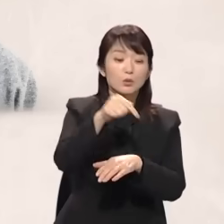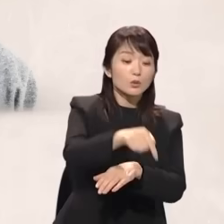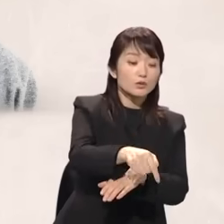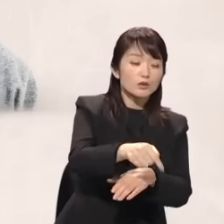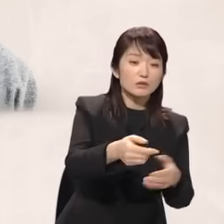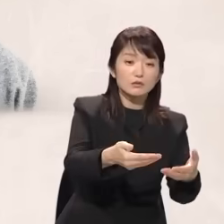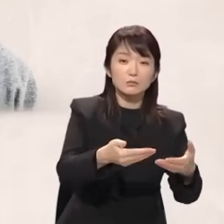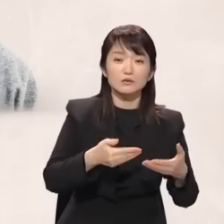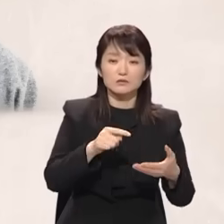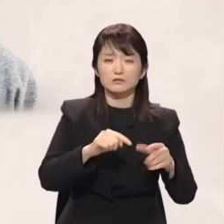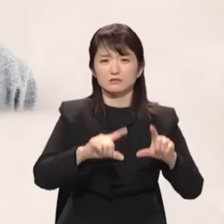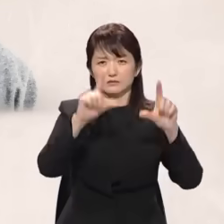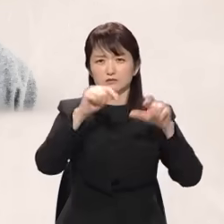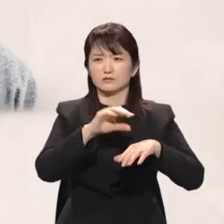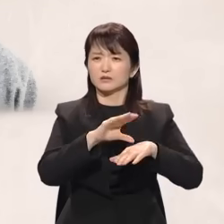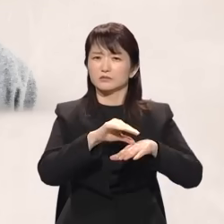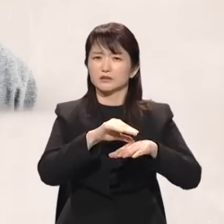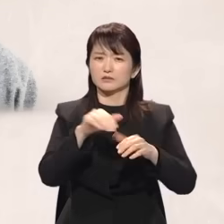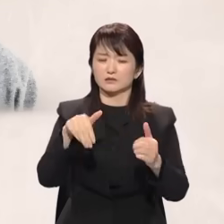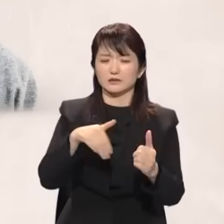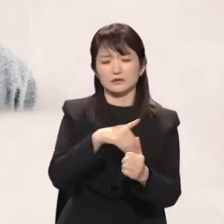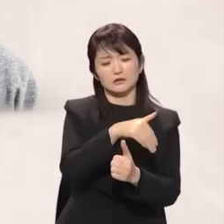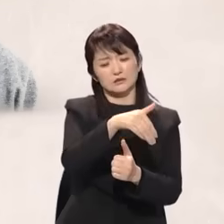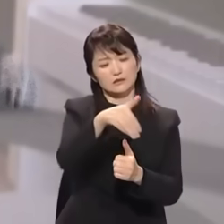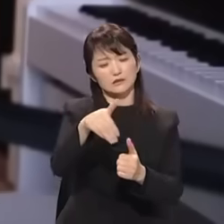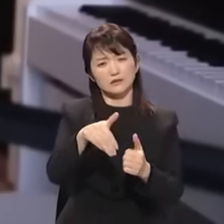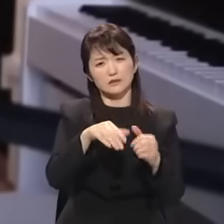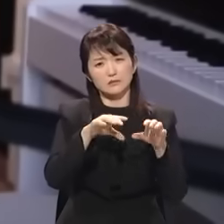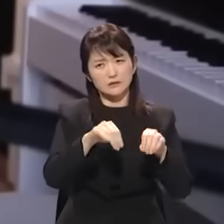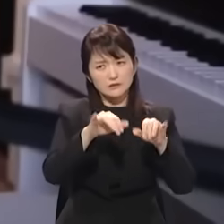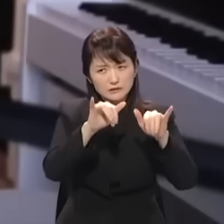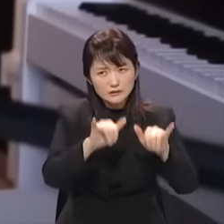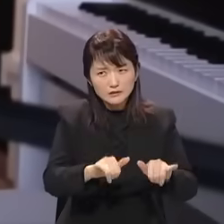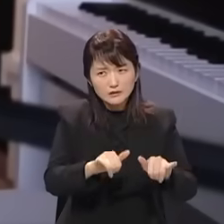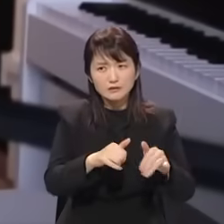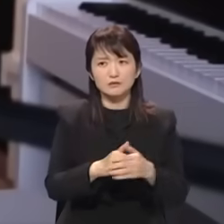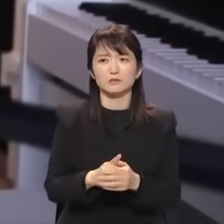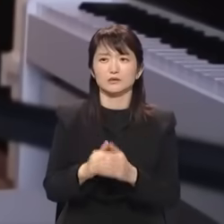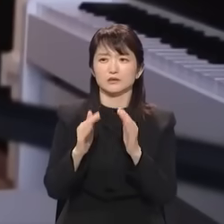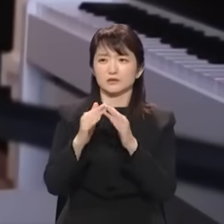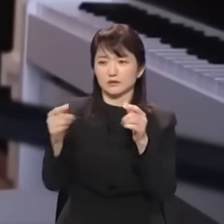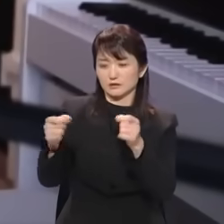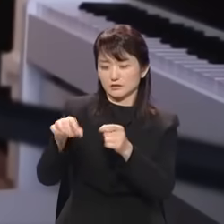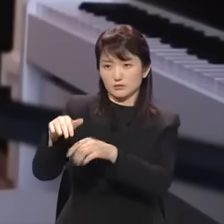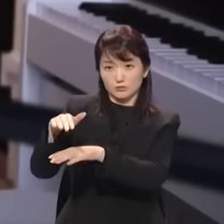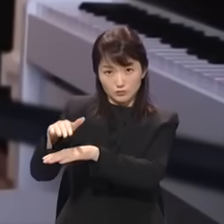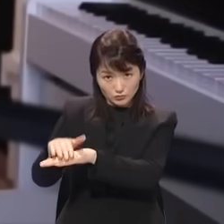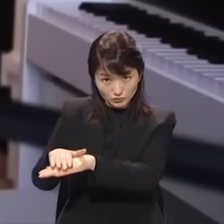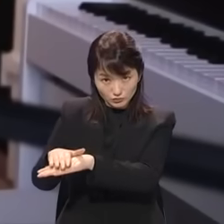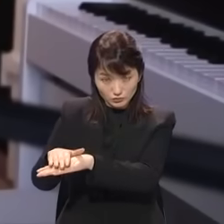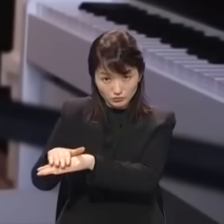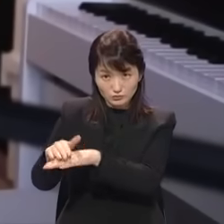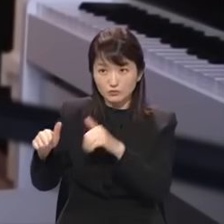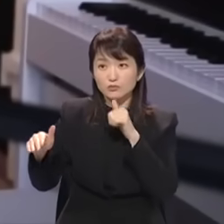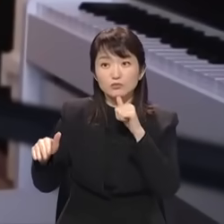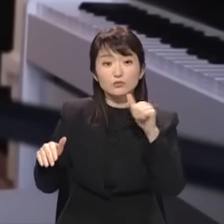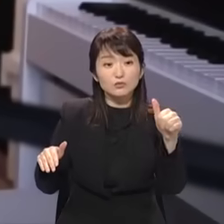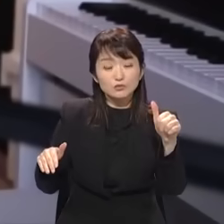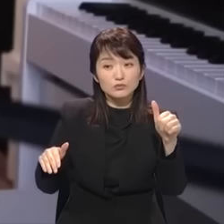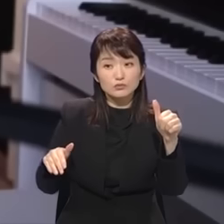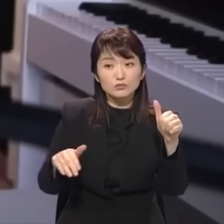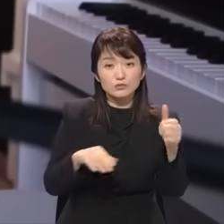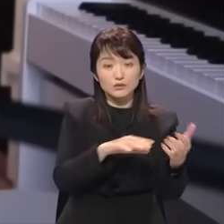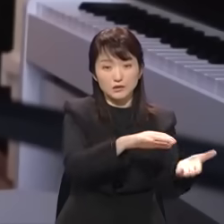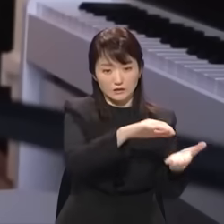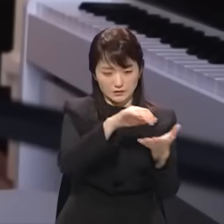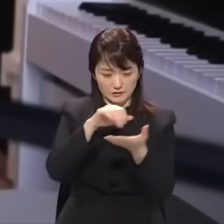텐데 뭐 그날따라 방송 흐름이 좀 끊길 것 같아서 일단 문앞에 두고가 주시라고 얘기를 하고 5분 뒤에 나가서 그 음식을 들고 들어왔다고